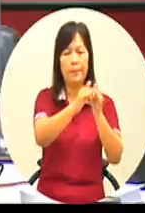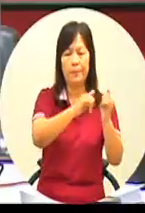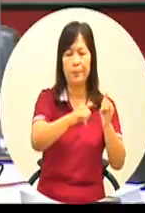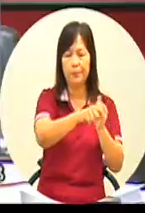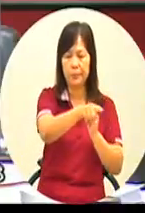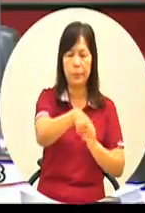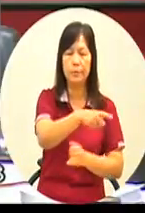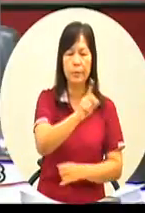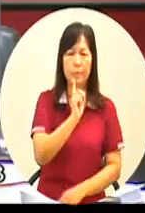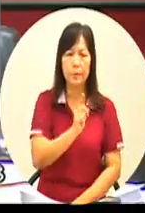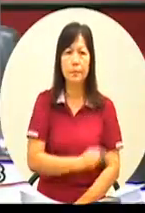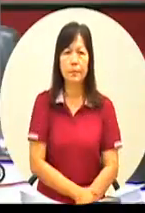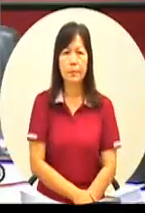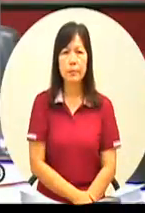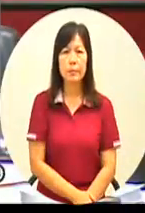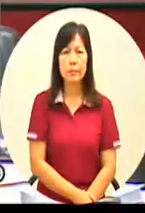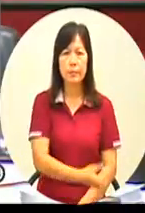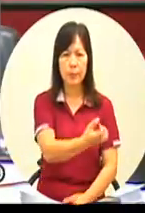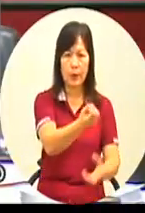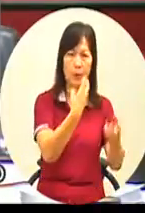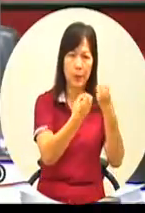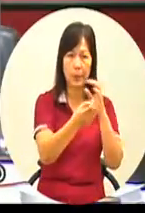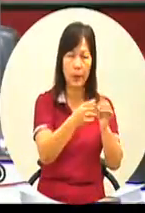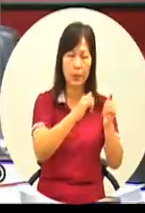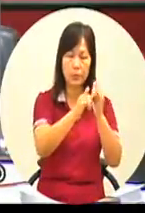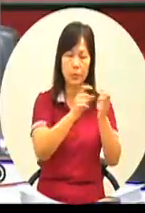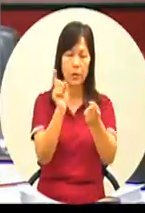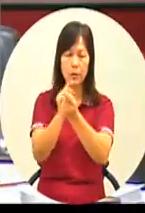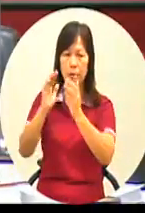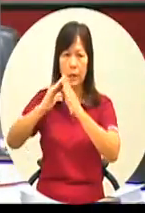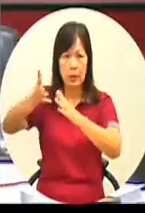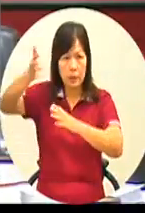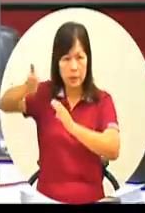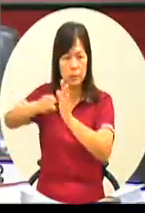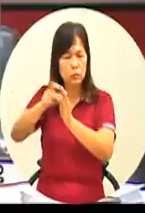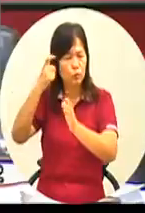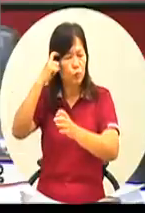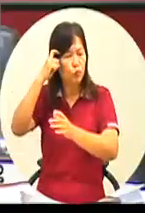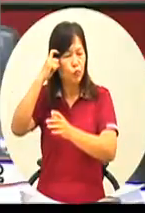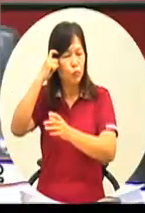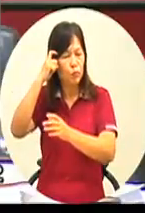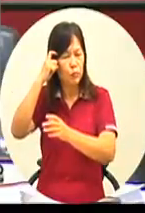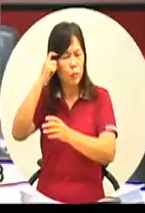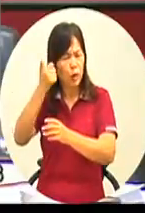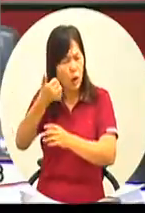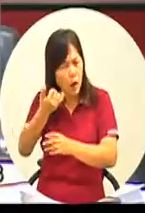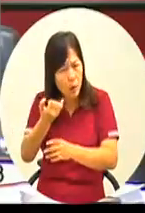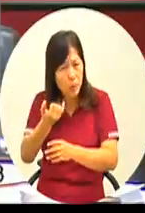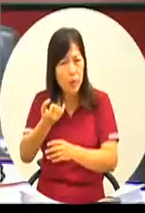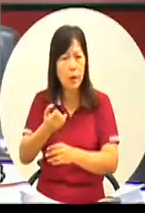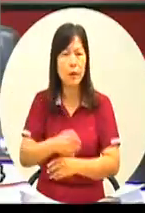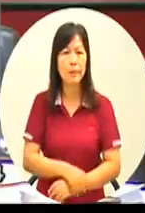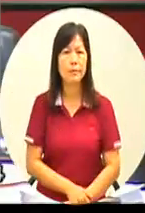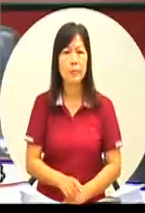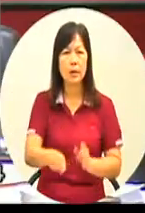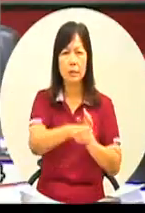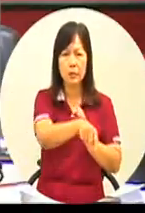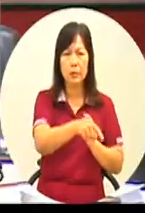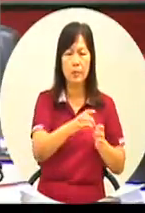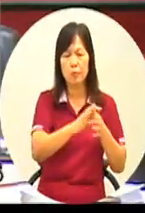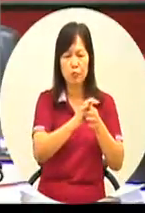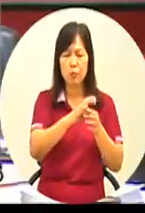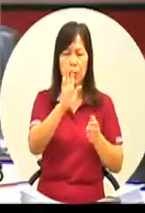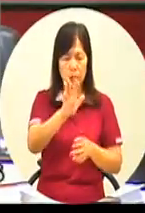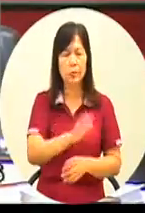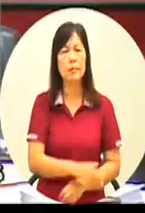啊，民间对市长市政的一个满意不满意呢，我想研考是关系的很